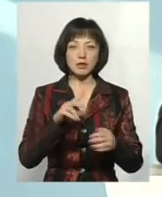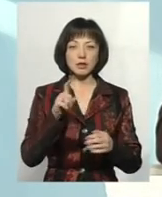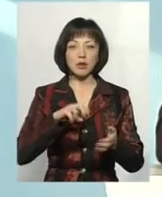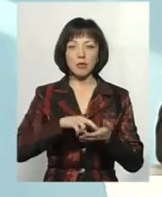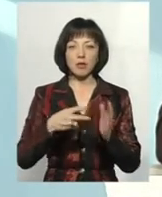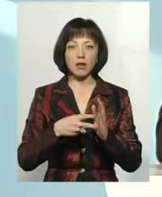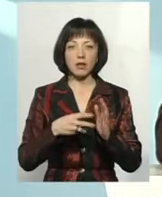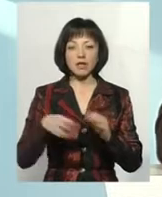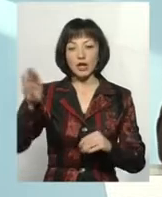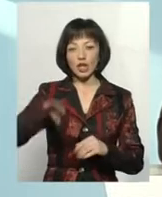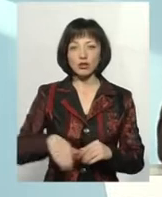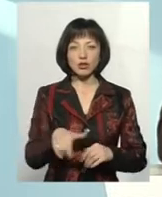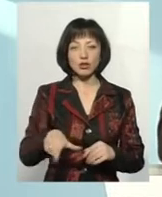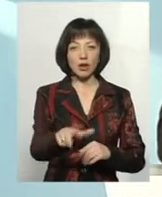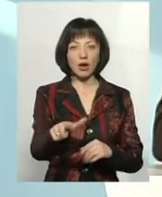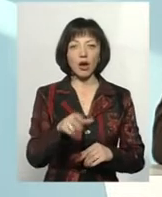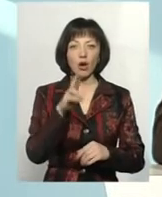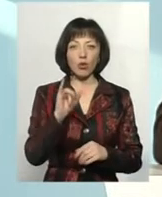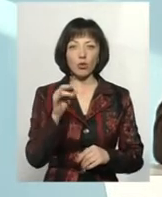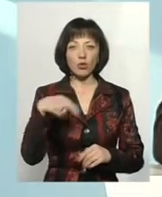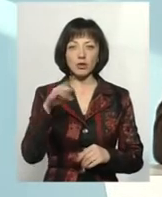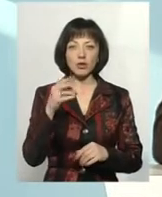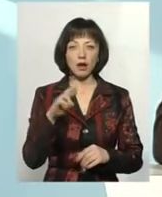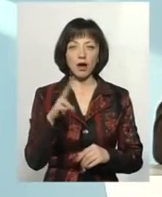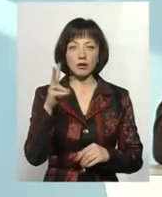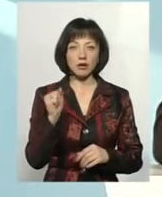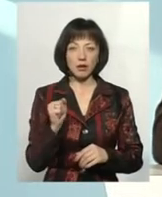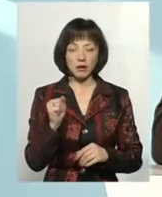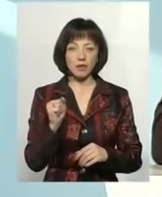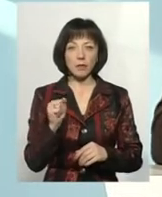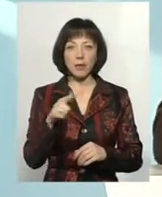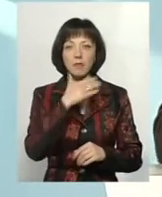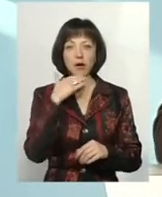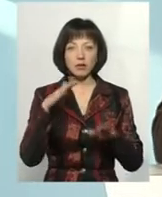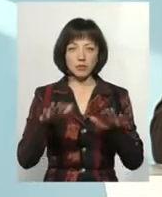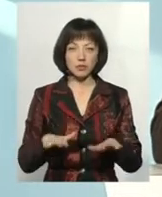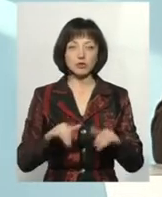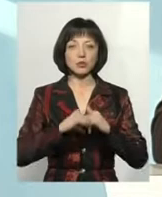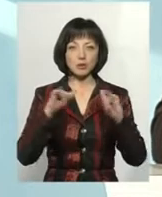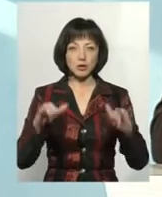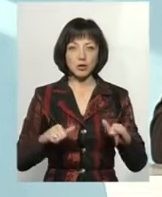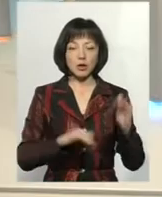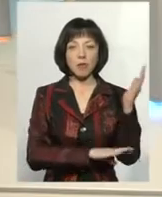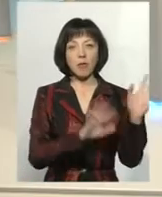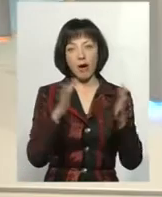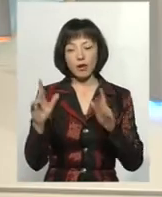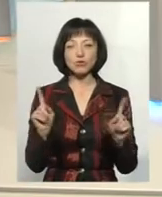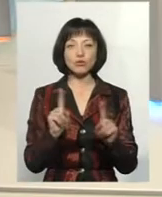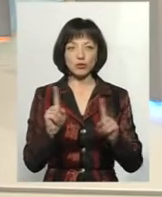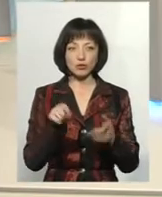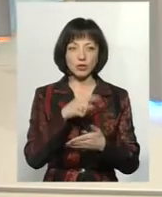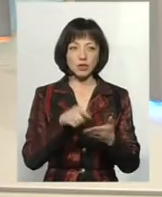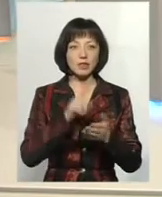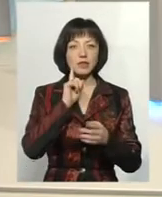річки Плоскої, вірніше річки Кудринкої на вулиці Папаніна, там дуже багато. Там тобто, що ми збільшувати... побачимо? Парк чи що?